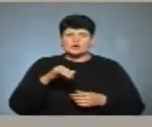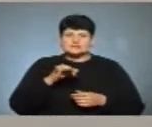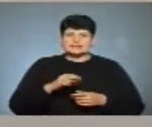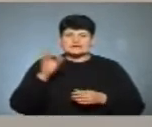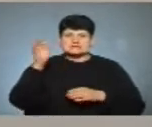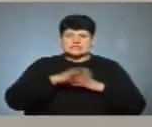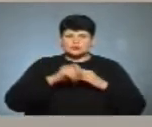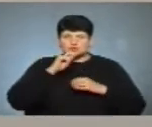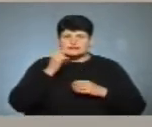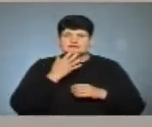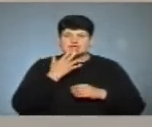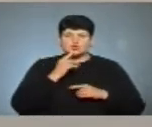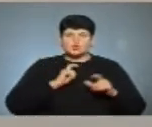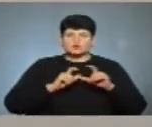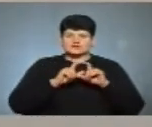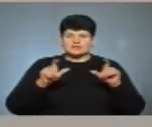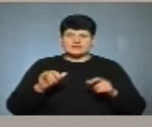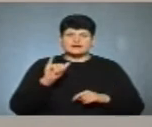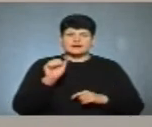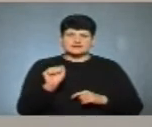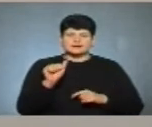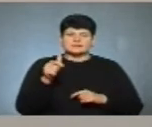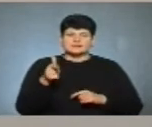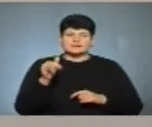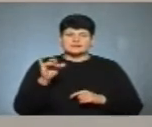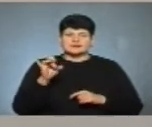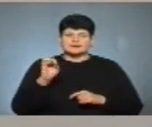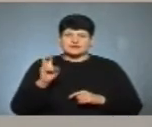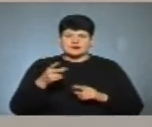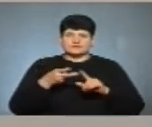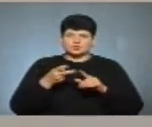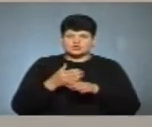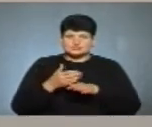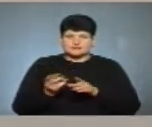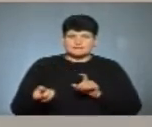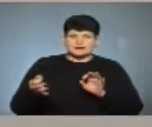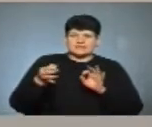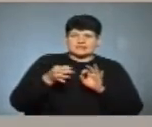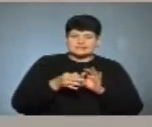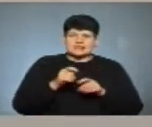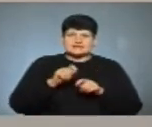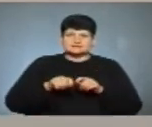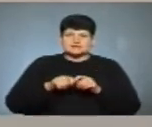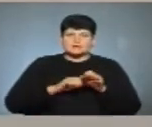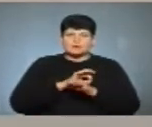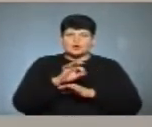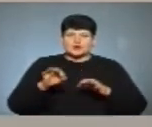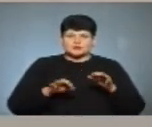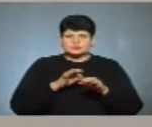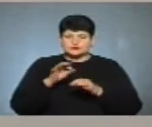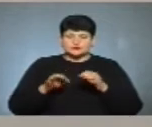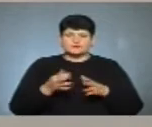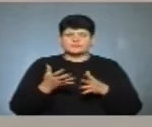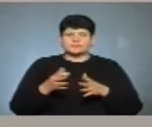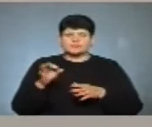Західноукраїнського національного університету Андрія Гірняка. А у другій частині ефіру до нас приєднається експертка проєкту «Розкороновані